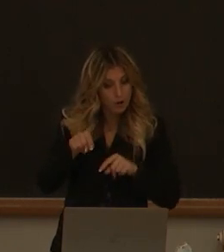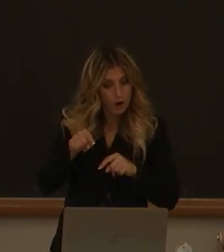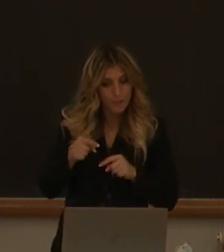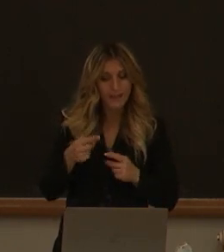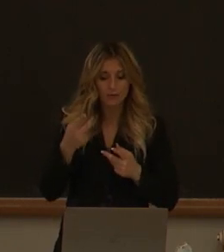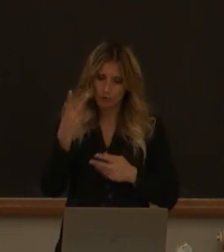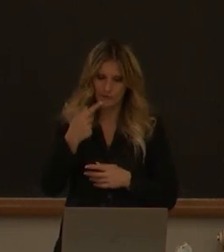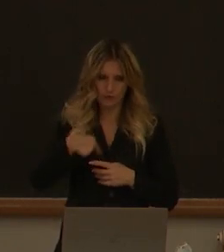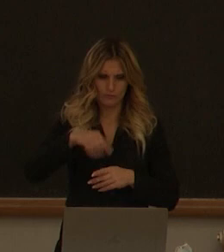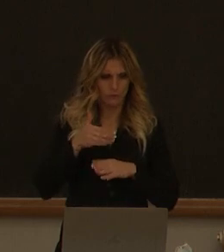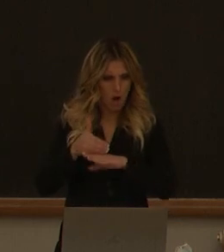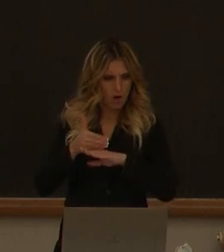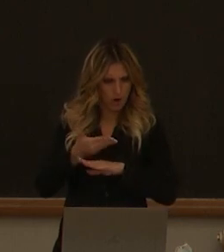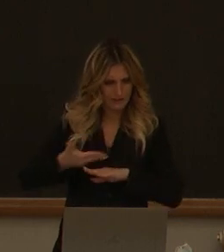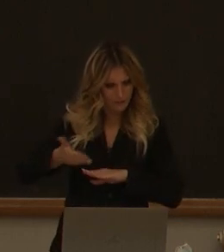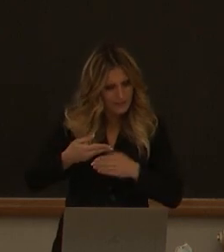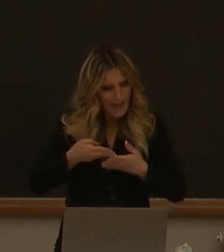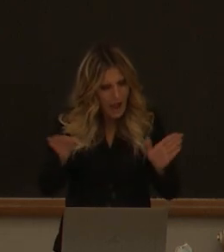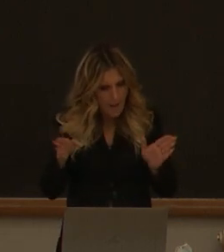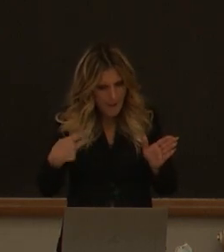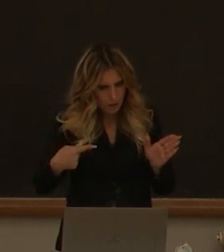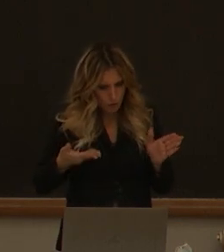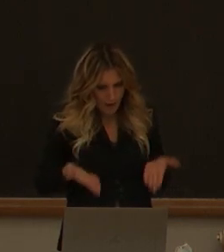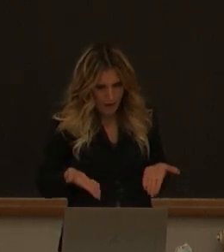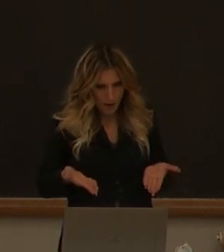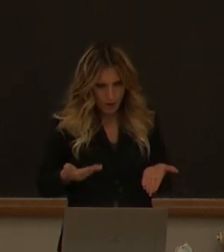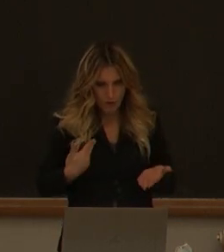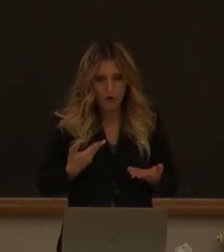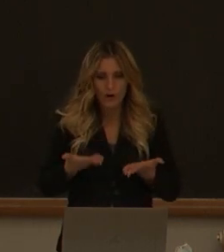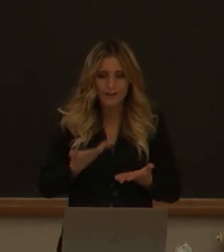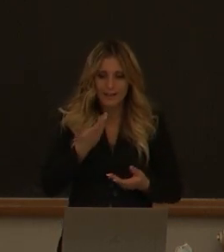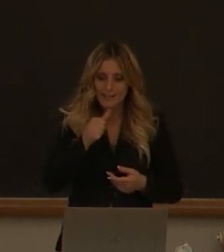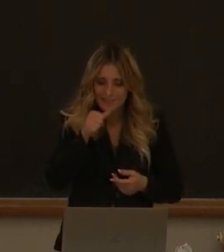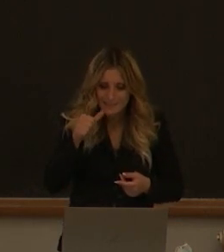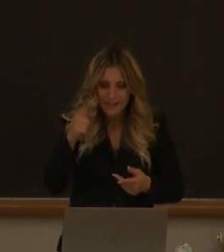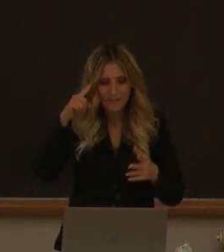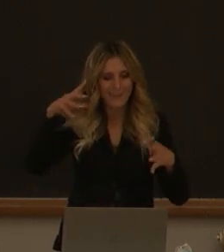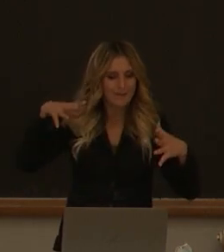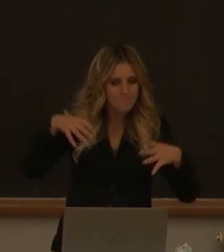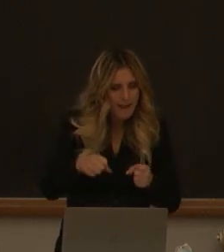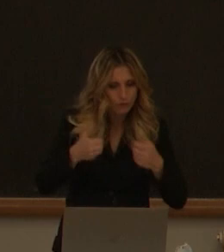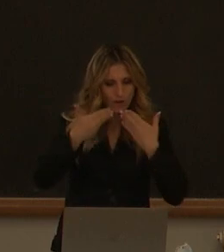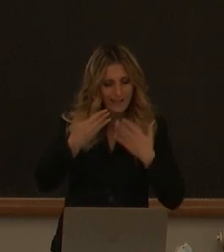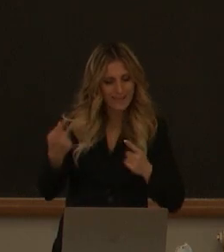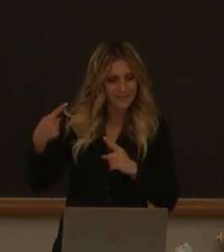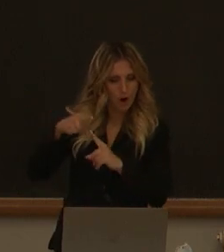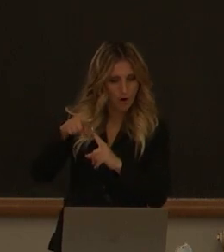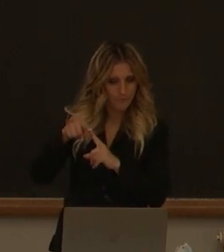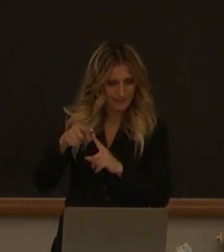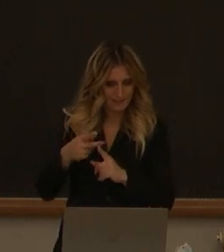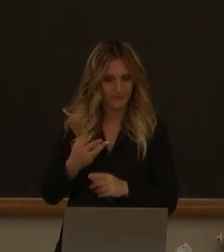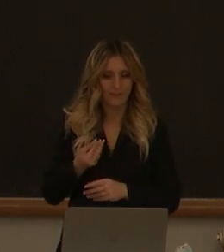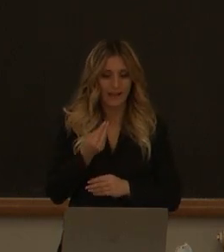un documento condiviso, ancora aperto, che presenta di fatto la visione, l'impegno, le azioni e gli obiettivi del sistema